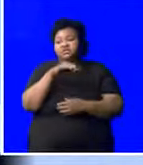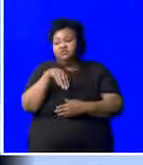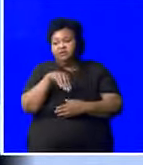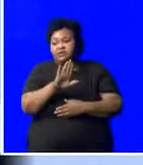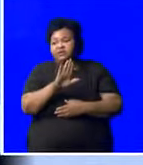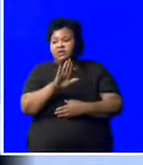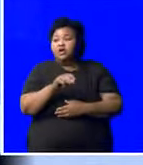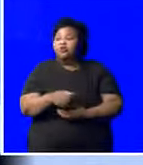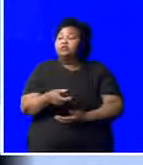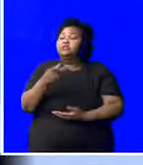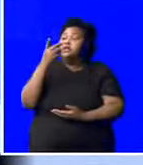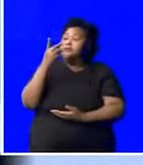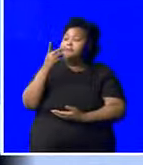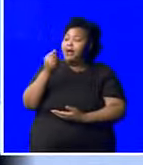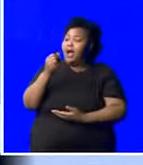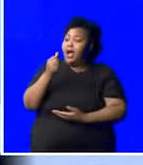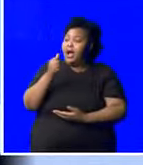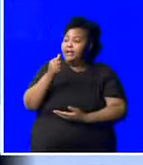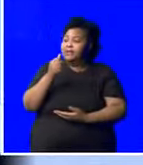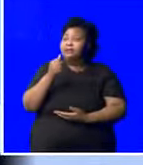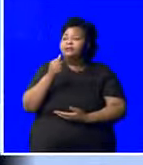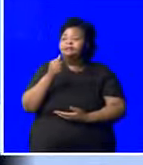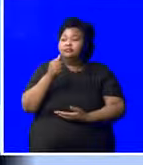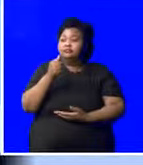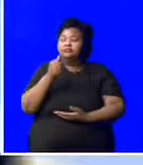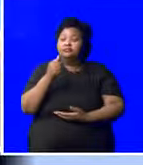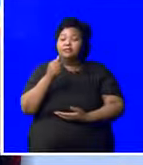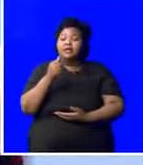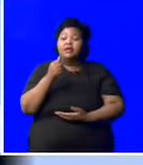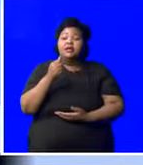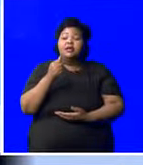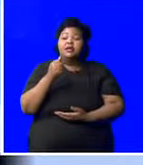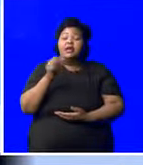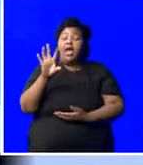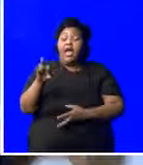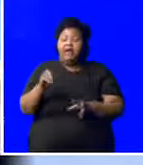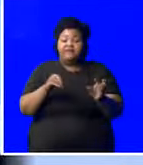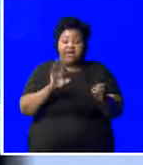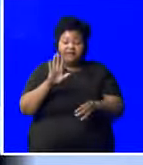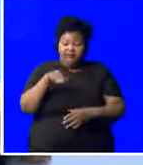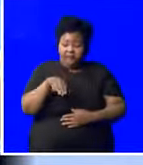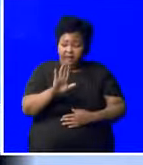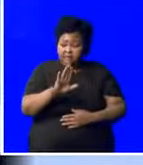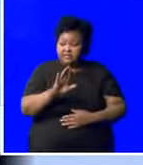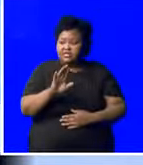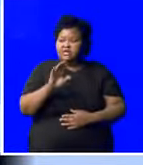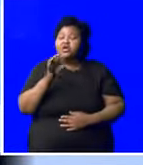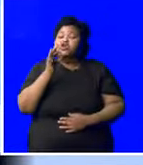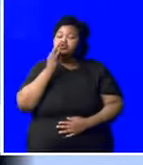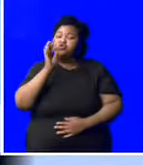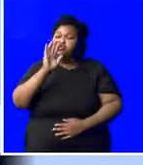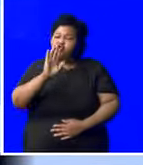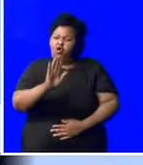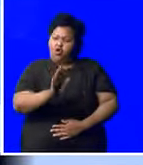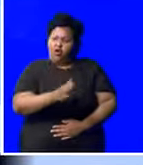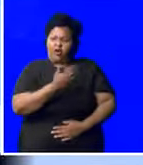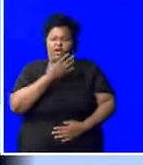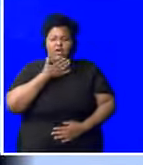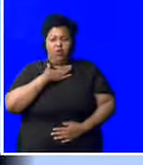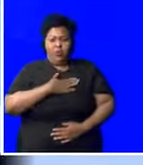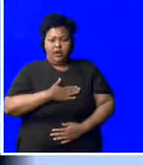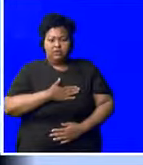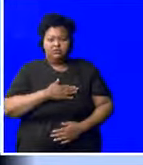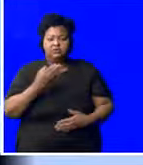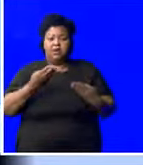ibe available itholakale kuwo wonke i-youth lefise kutisebenza.